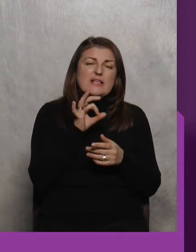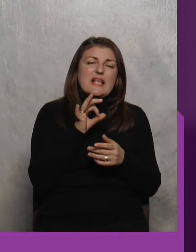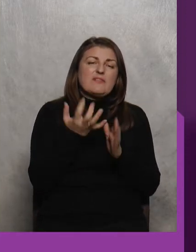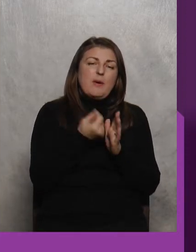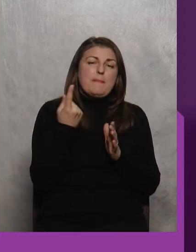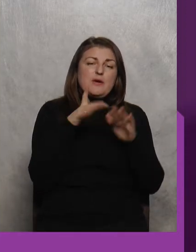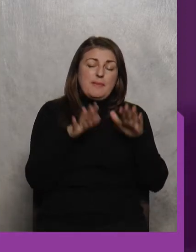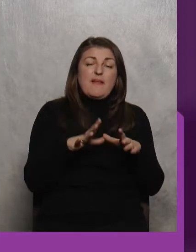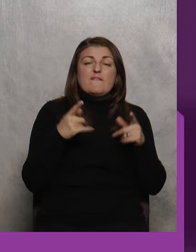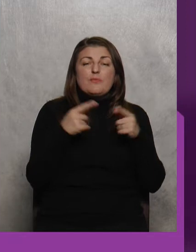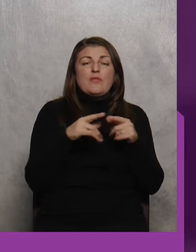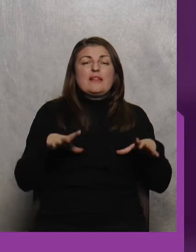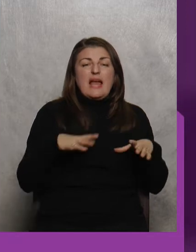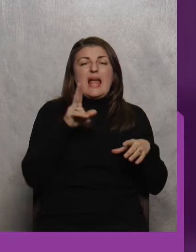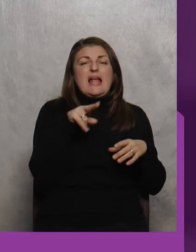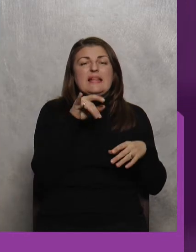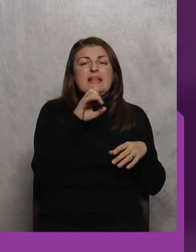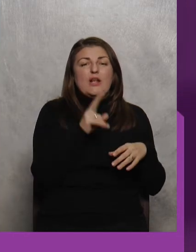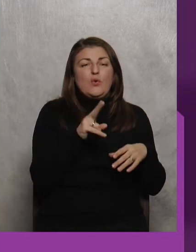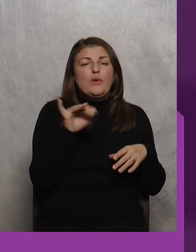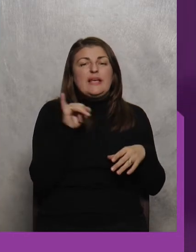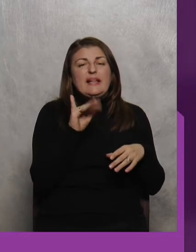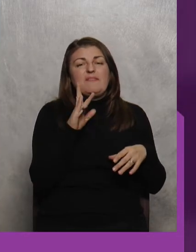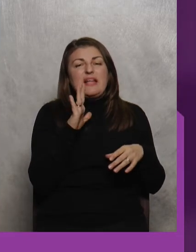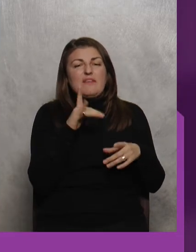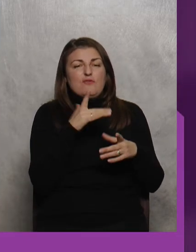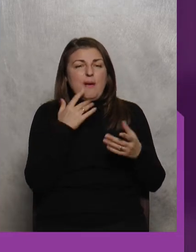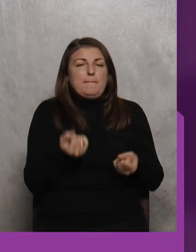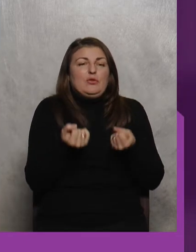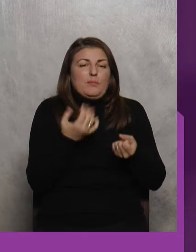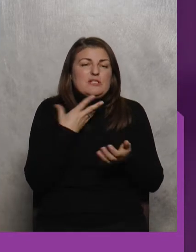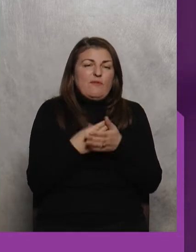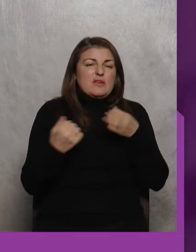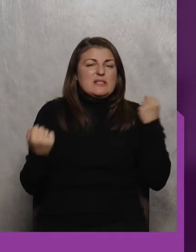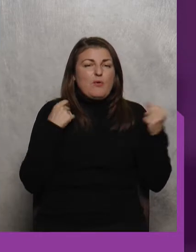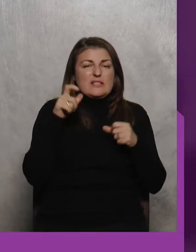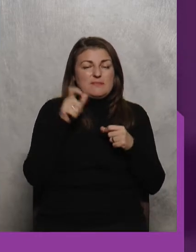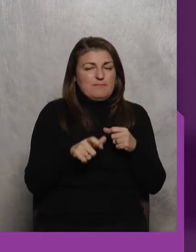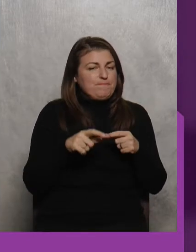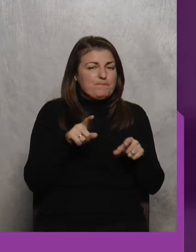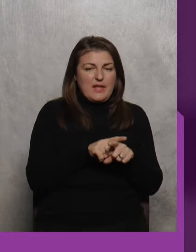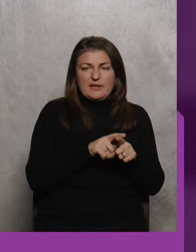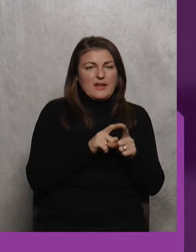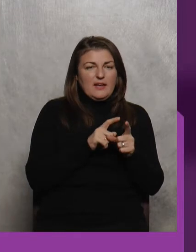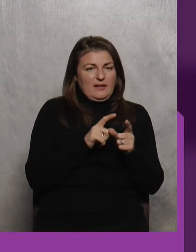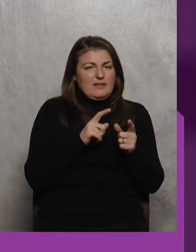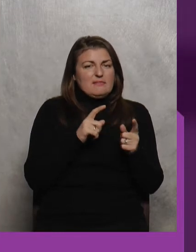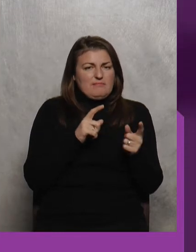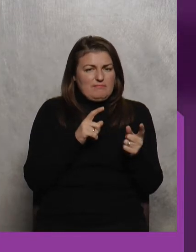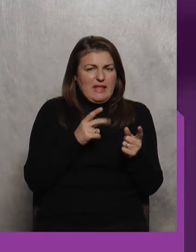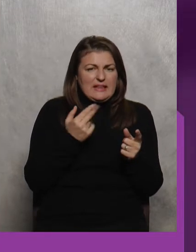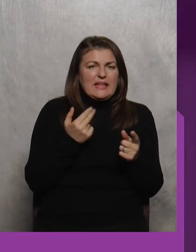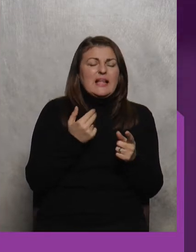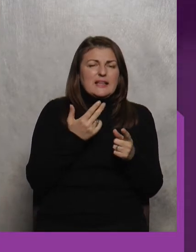відповідно, от тренер Данилюк Ірина Віталівна підбодрює свого спортсмена, Затяті такі суперники, я так